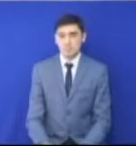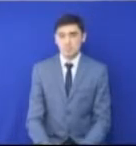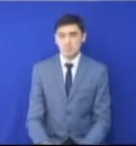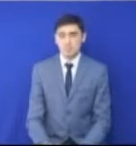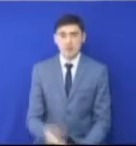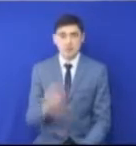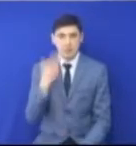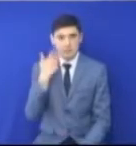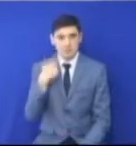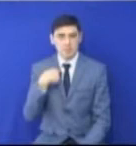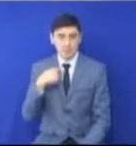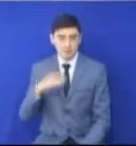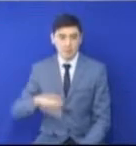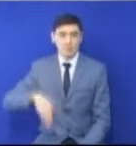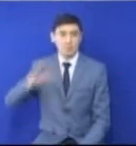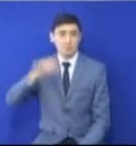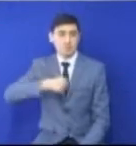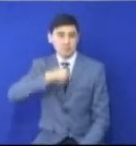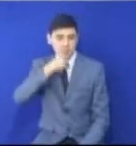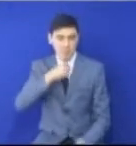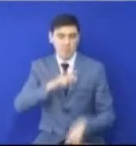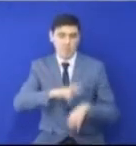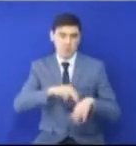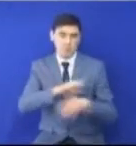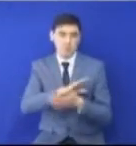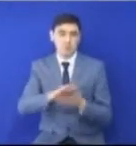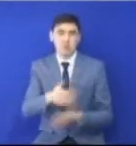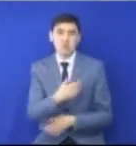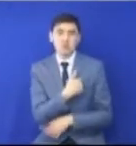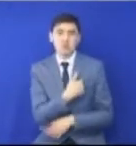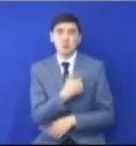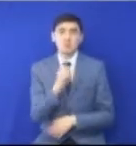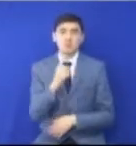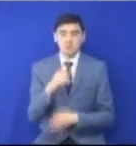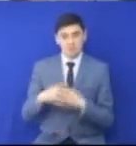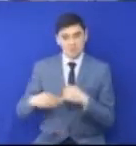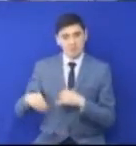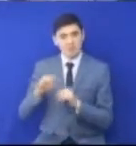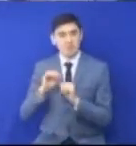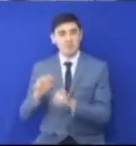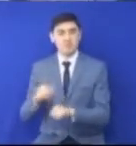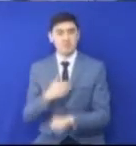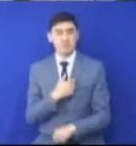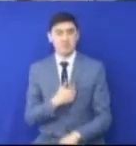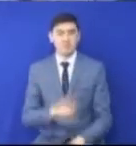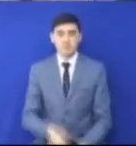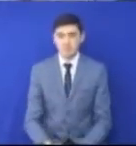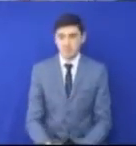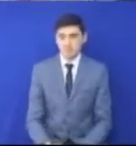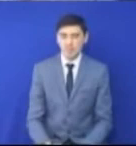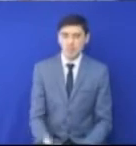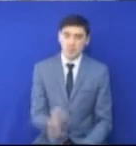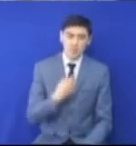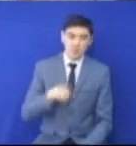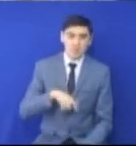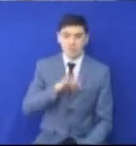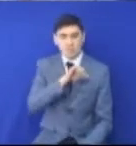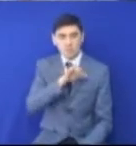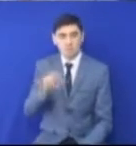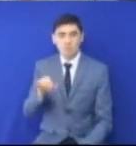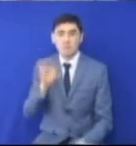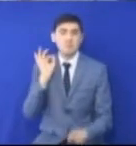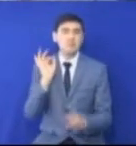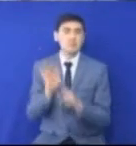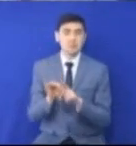Мен де өскенде полиция қызметкері болғым келеді. Еткені себебі отанды қорғау үшін. Бұндағы басты мақсатымыз өскелең ұрпақты отанға